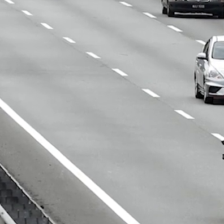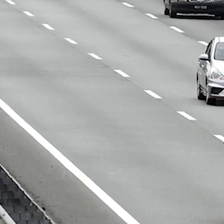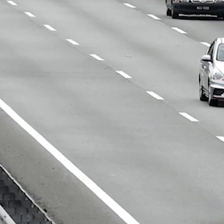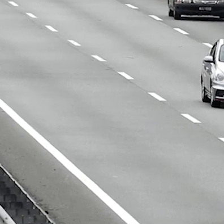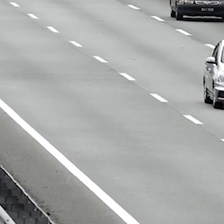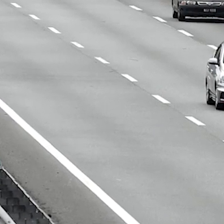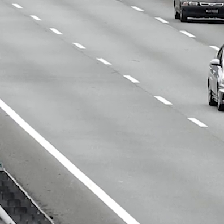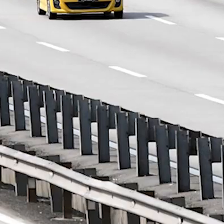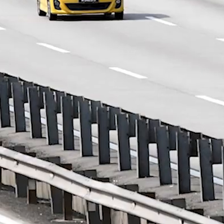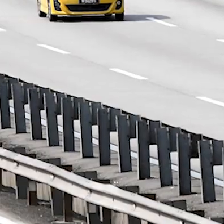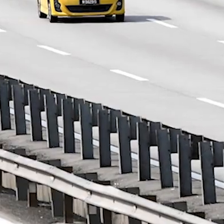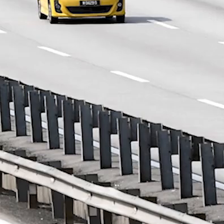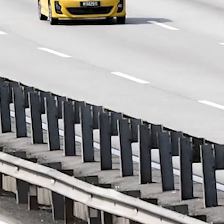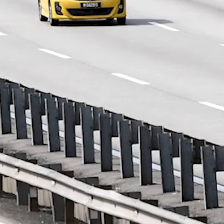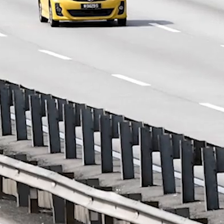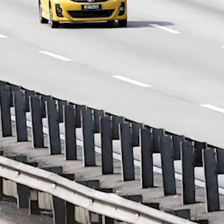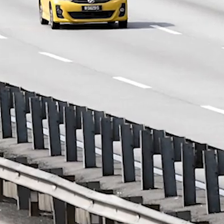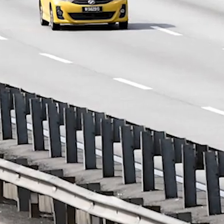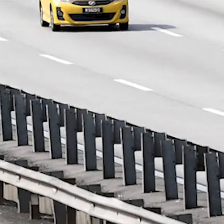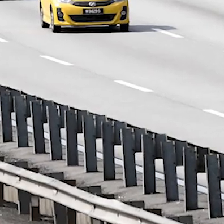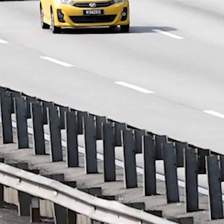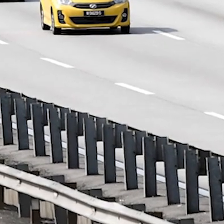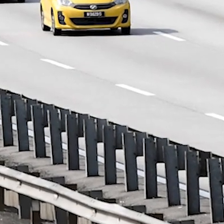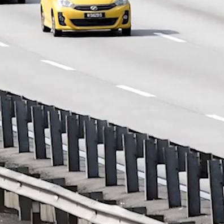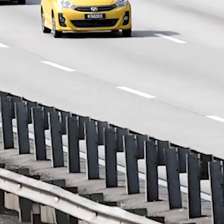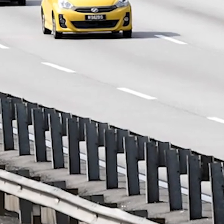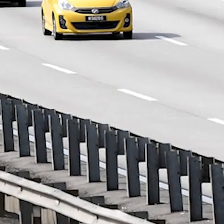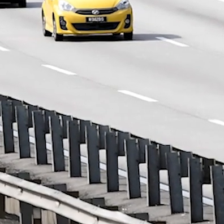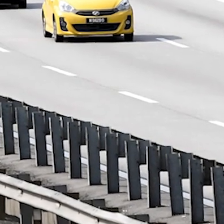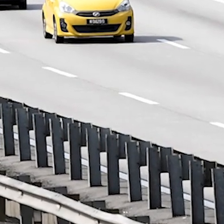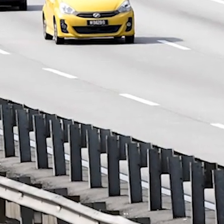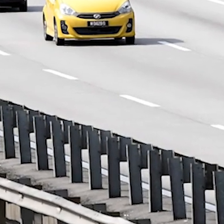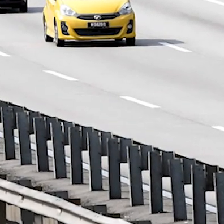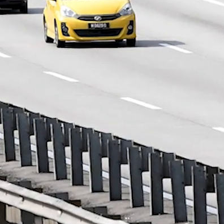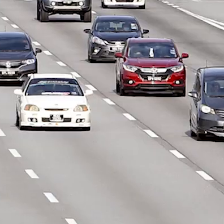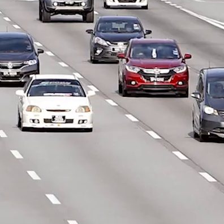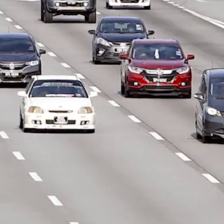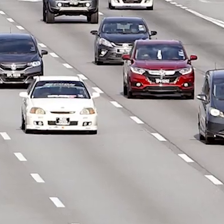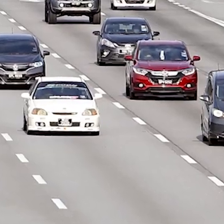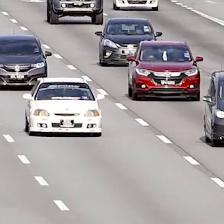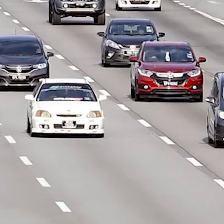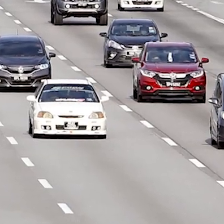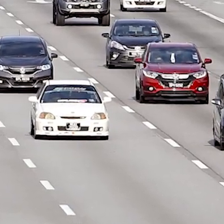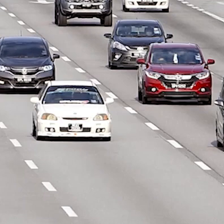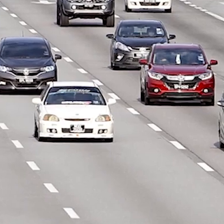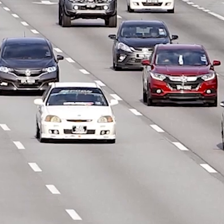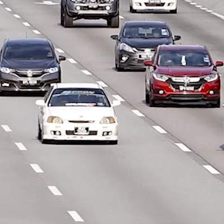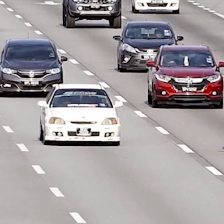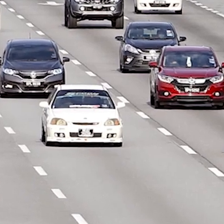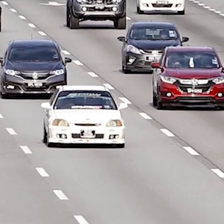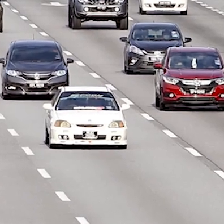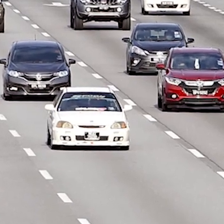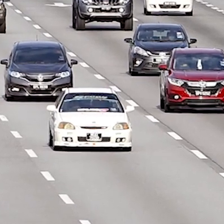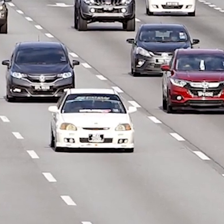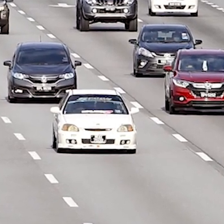masing-masing seseorang saya adakah s&op 20 orang serumah bagi kunjung mengunjungi ah terpakai dalam pipi kali ini